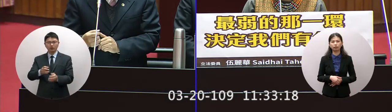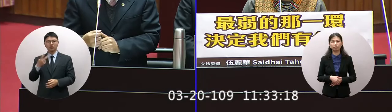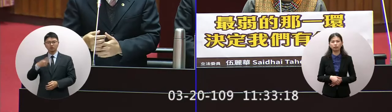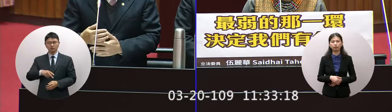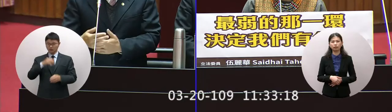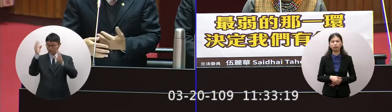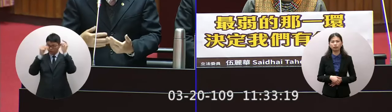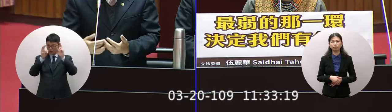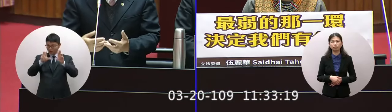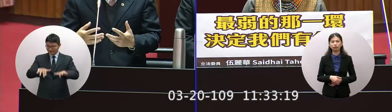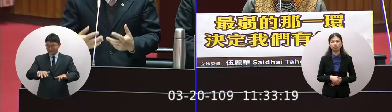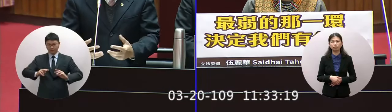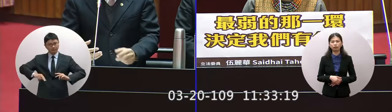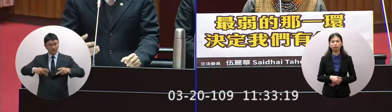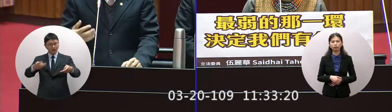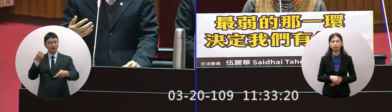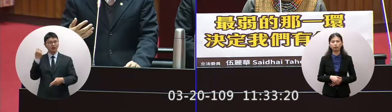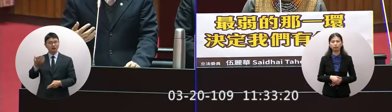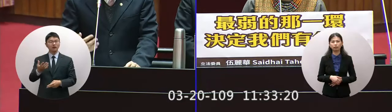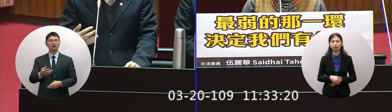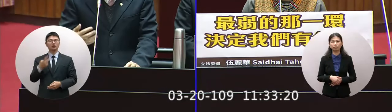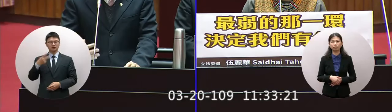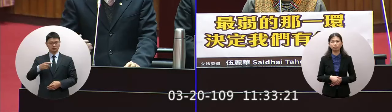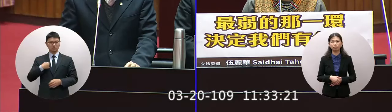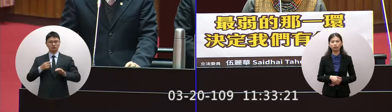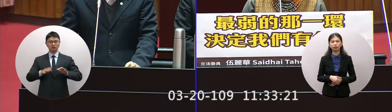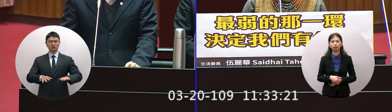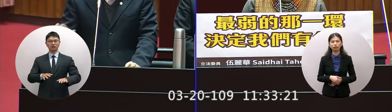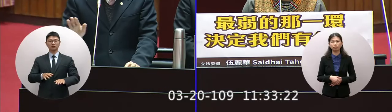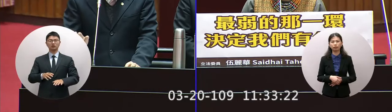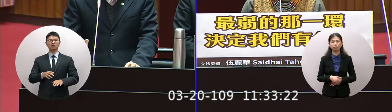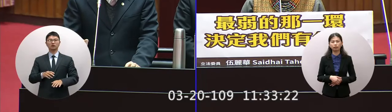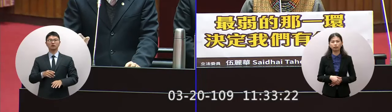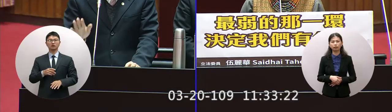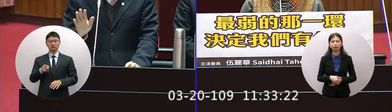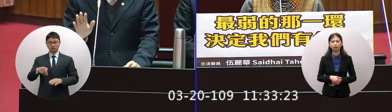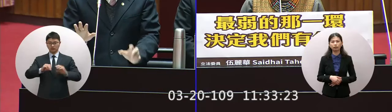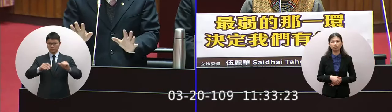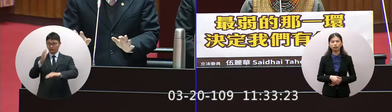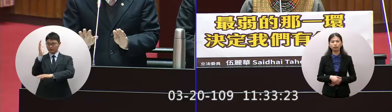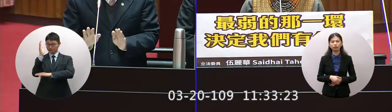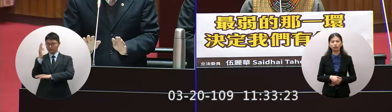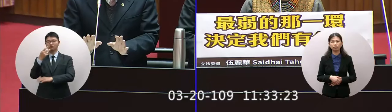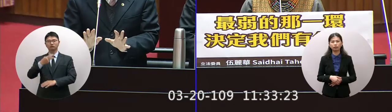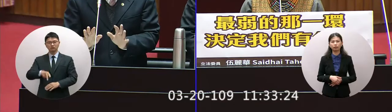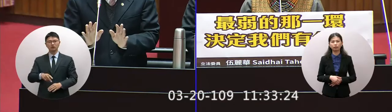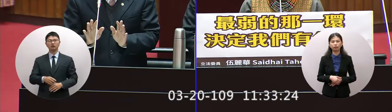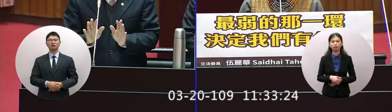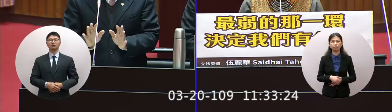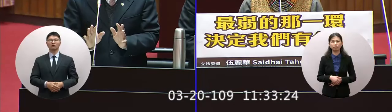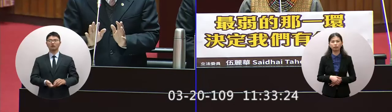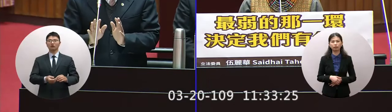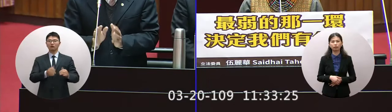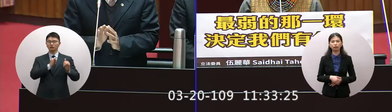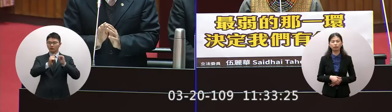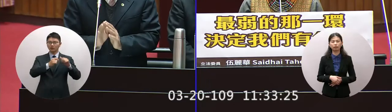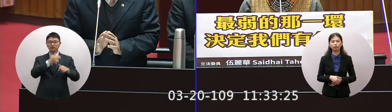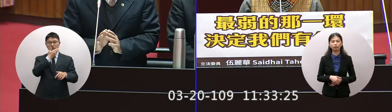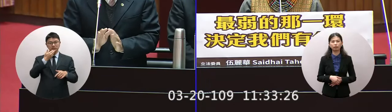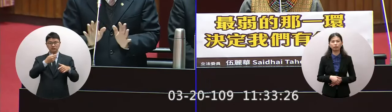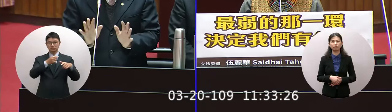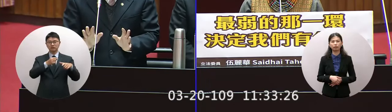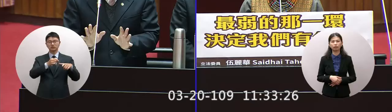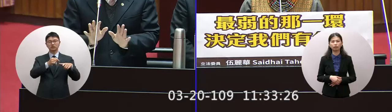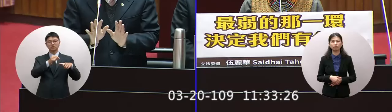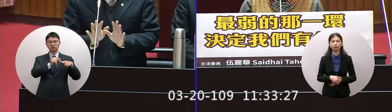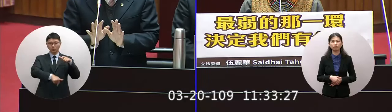备的更新之外，其实这一波我们也看到我们好几回跟地方政府还有我们很多民间的这些数位的